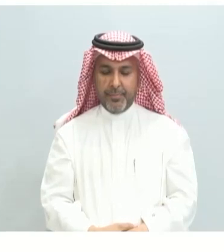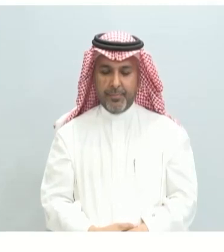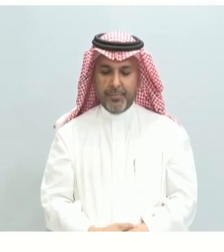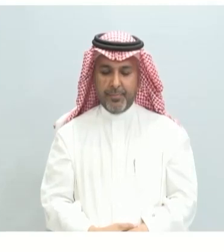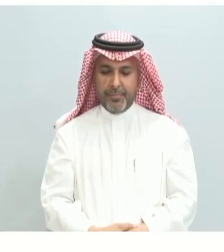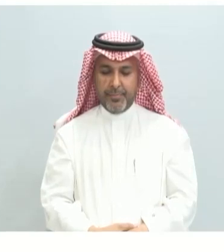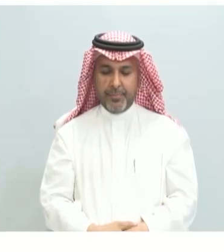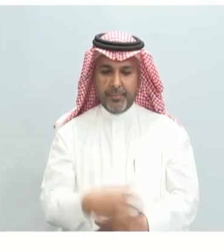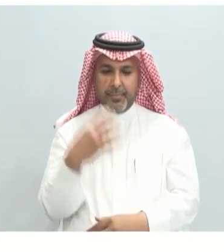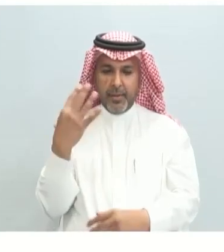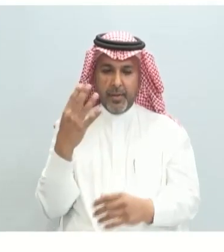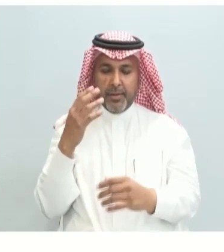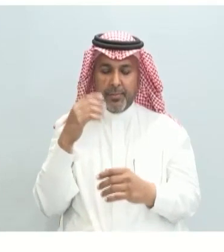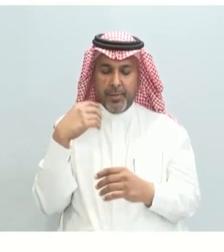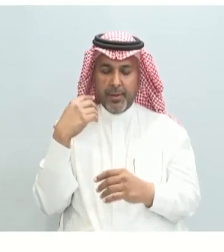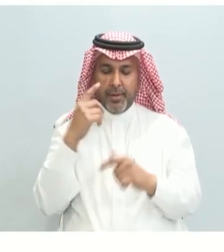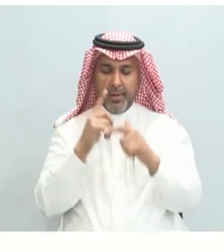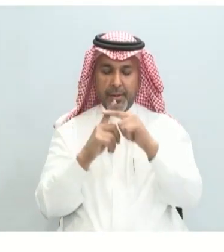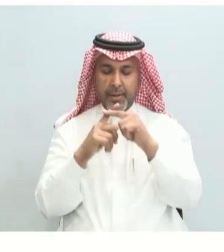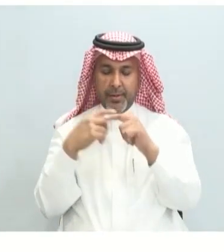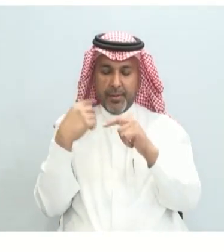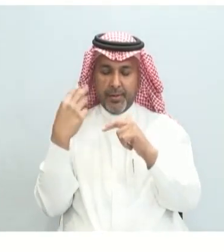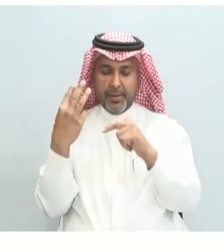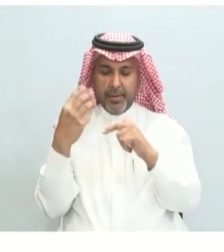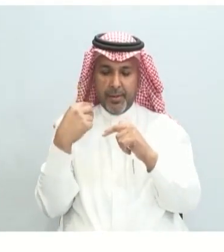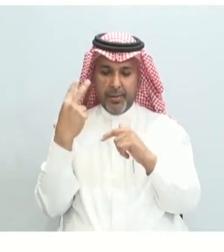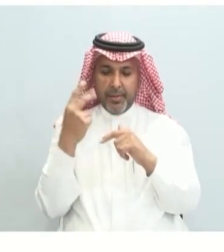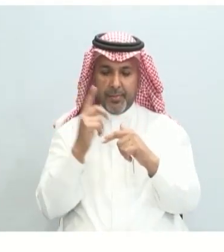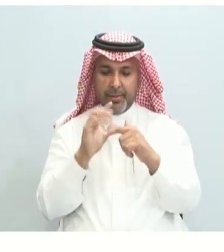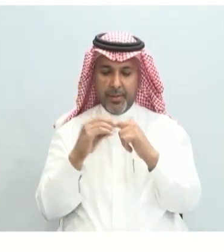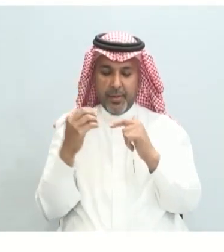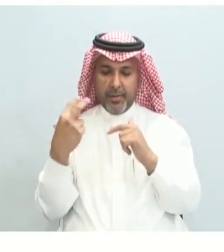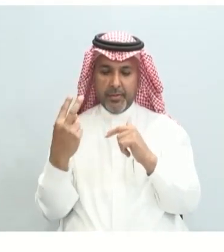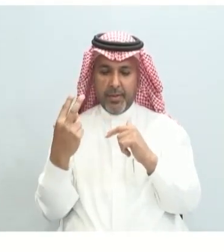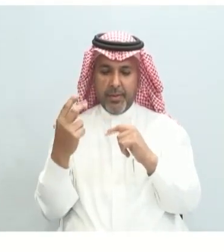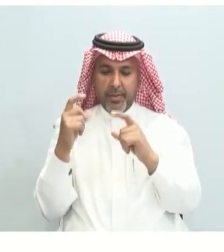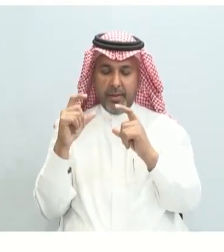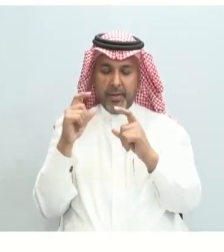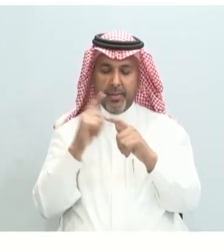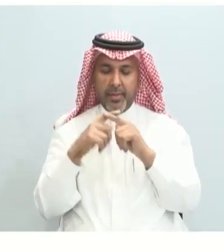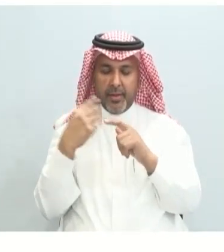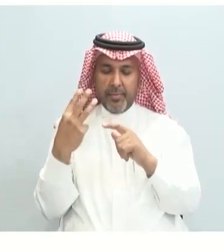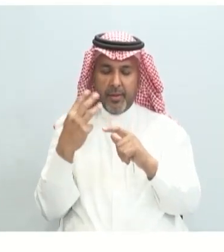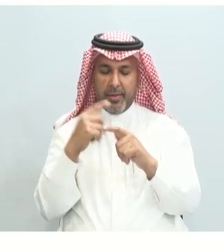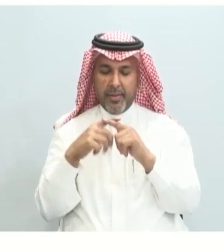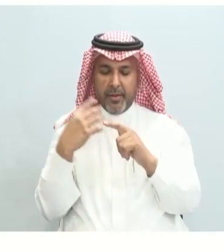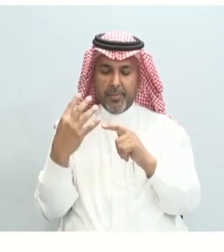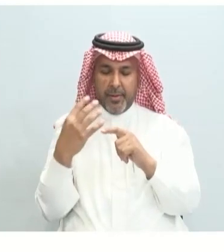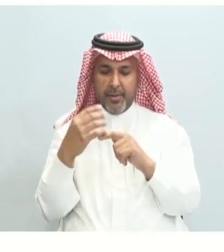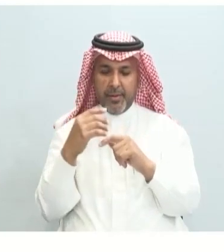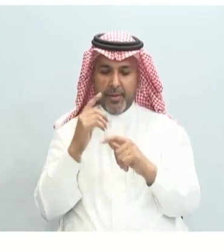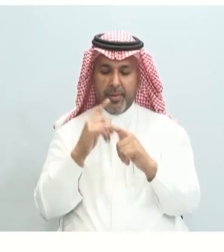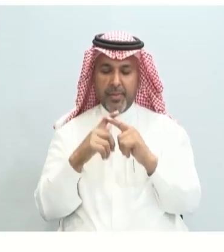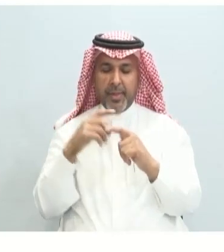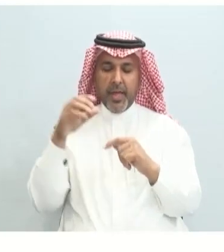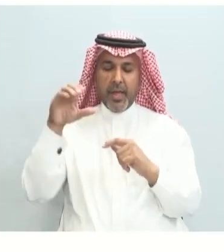تربيع زائدا 3 تربيع ناقصا 2 في 3 في او في 4 في